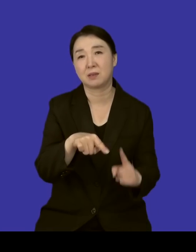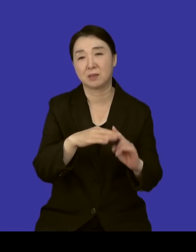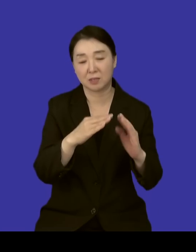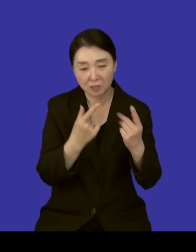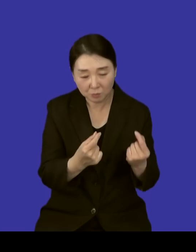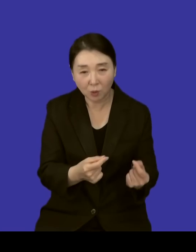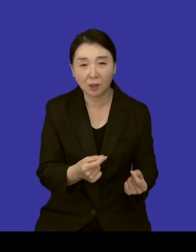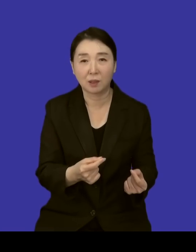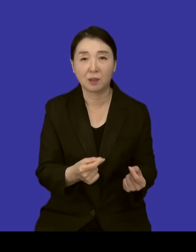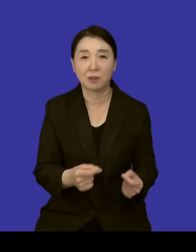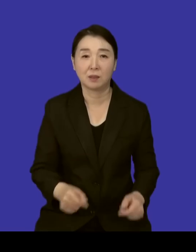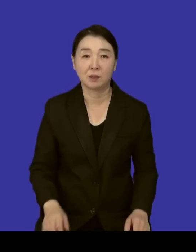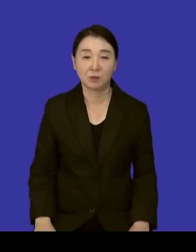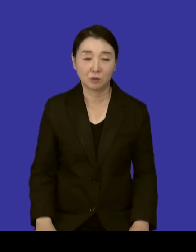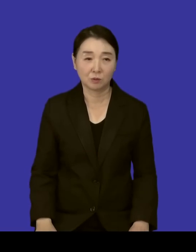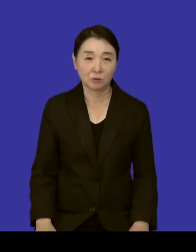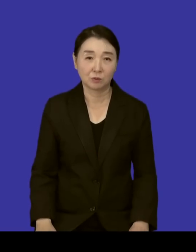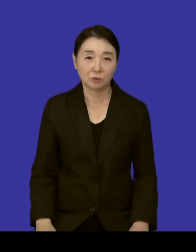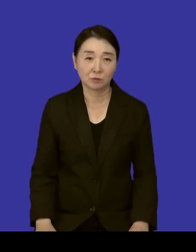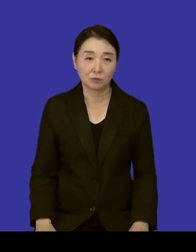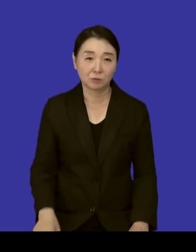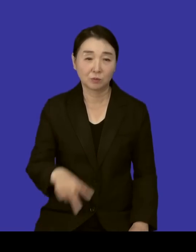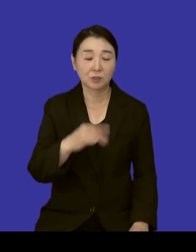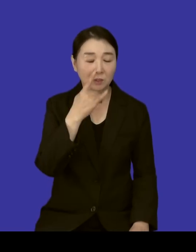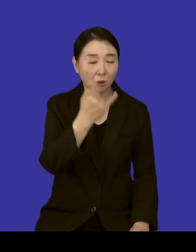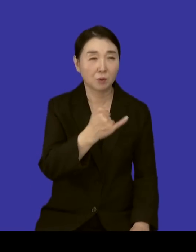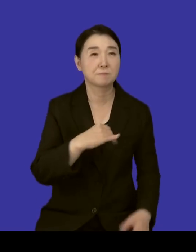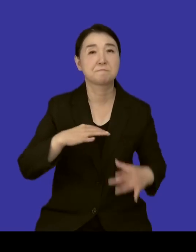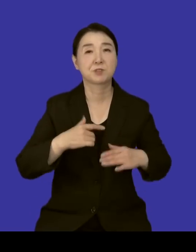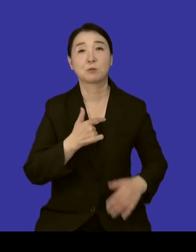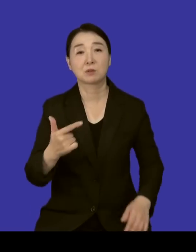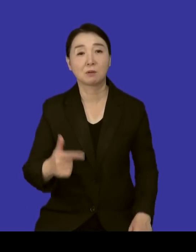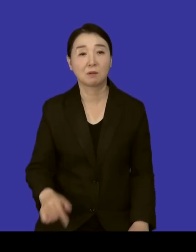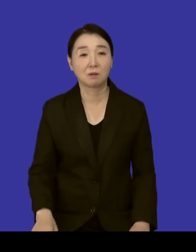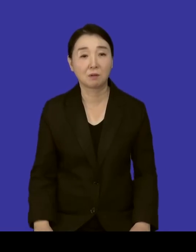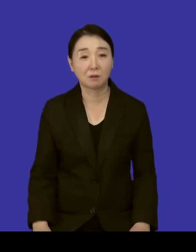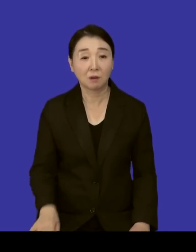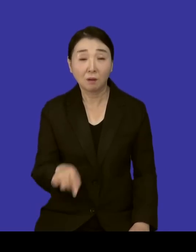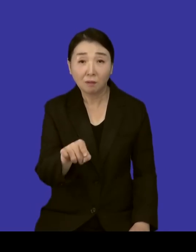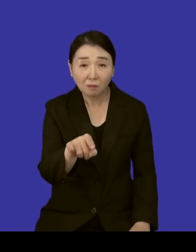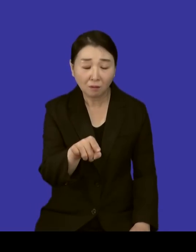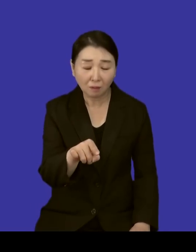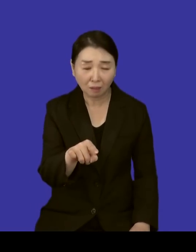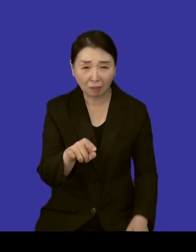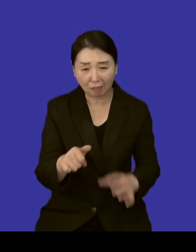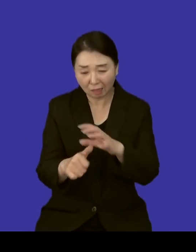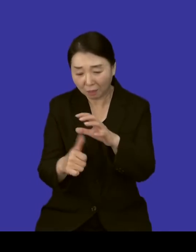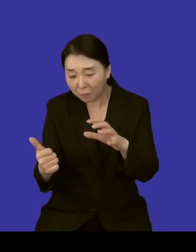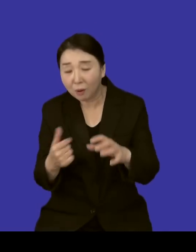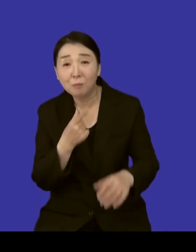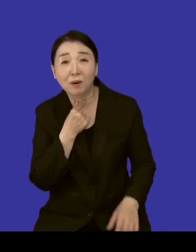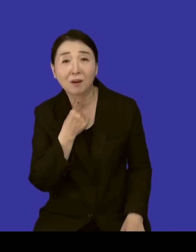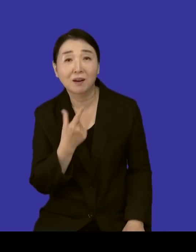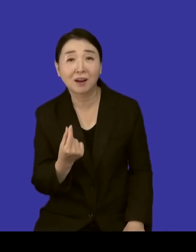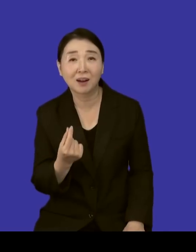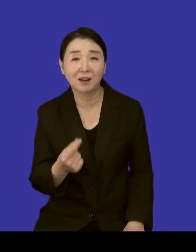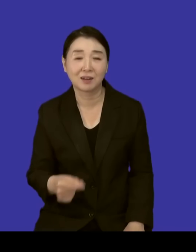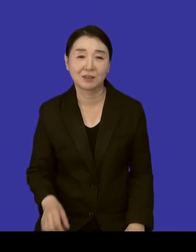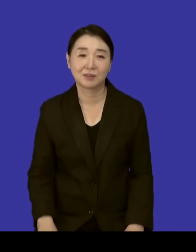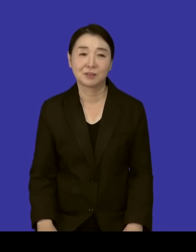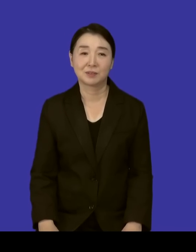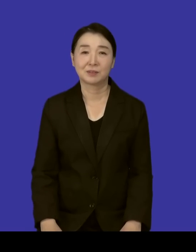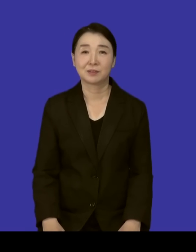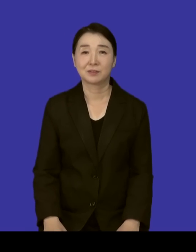그거에 대한 아주 자부심이 있어서 근데 벗어나고 싶다는 생각도 하셨겠어요. 아유 뭐 이혼 그러니까 생각도 이제 거기서 제가